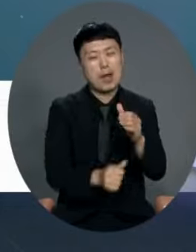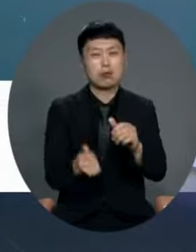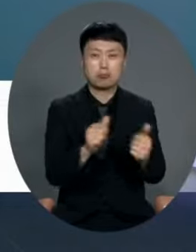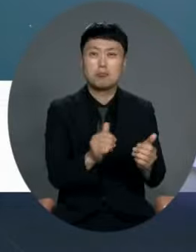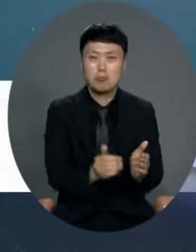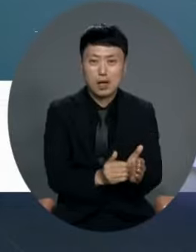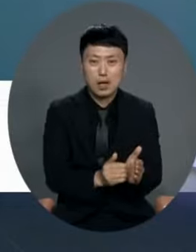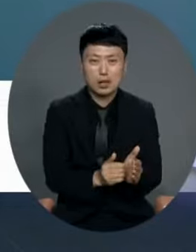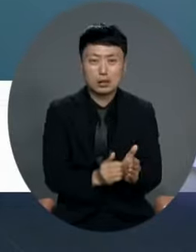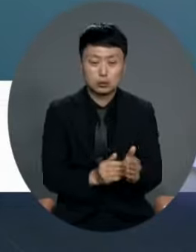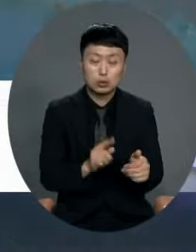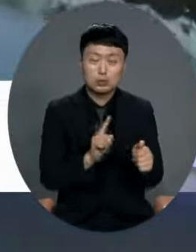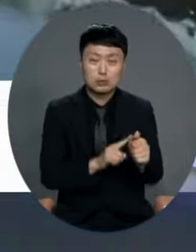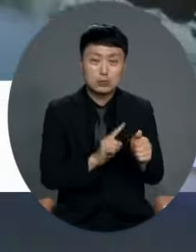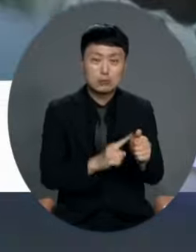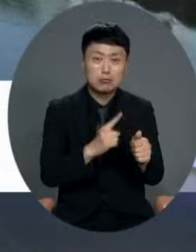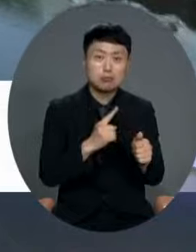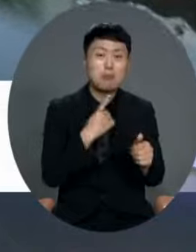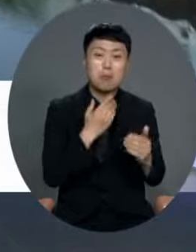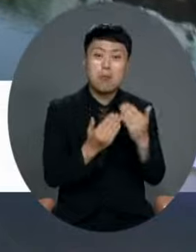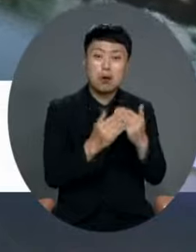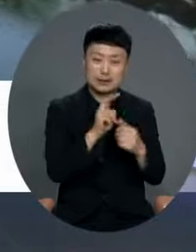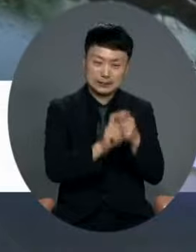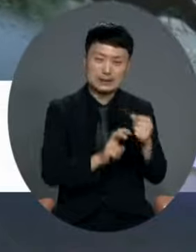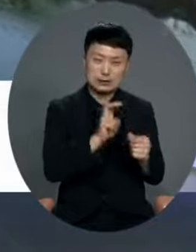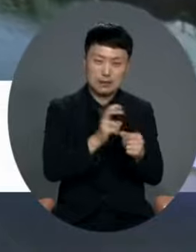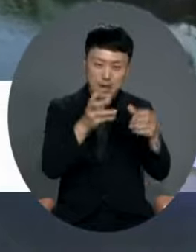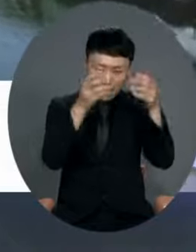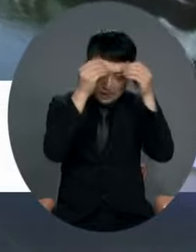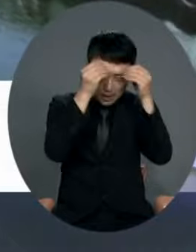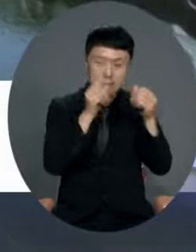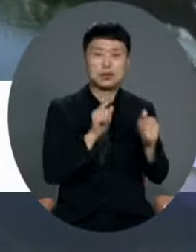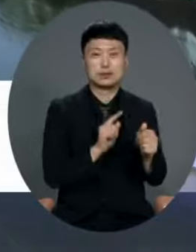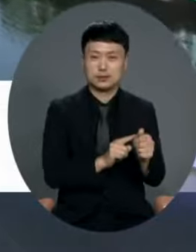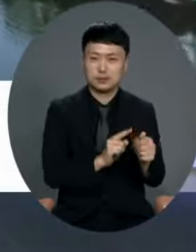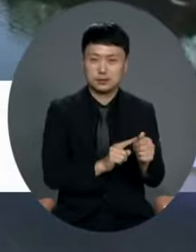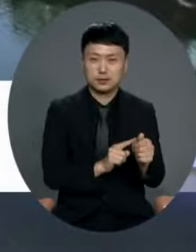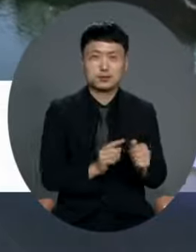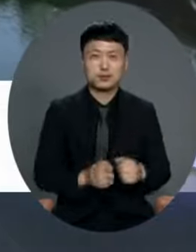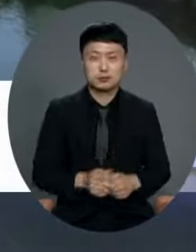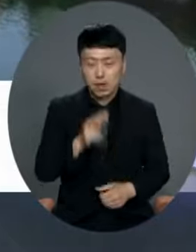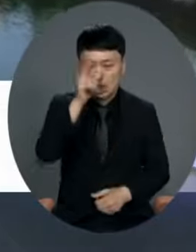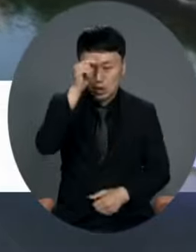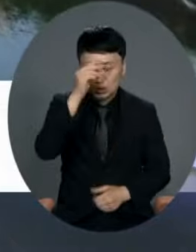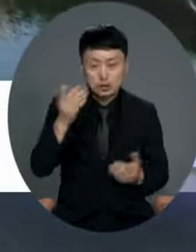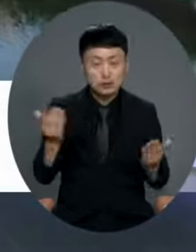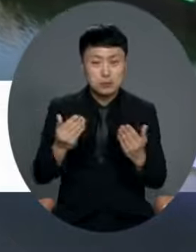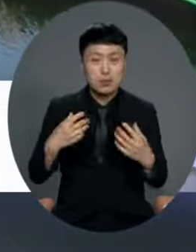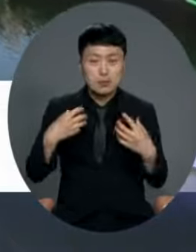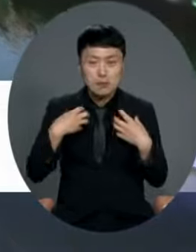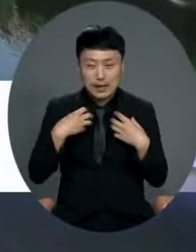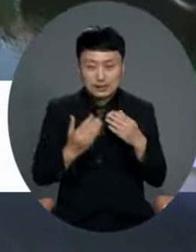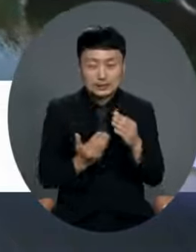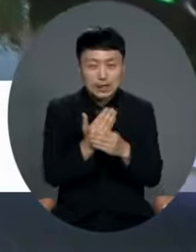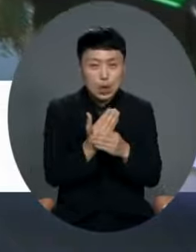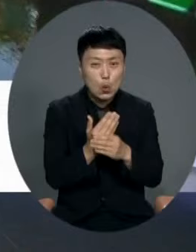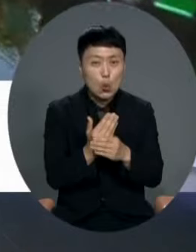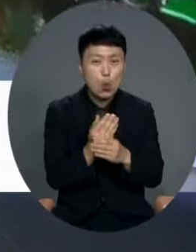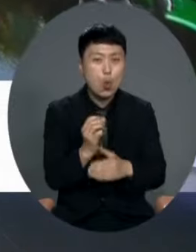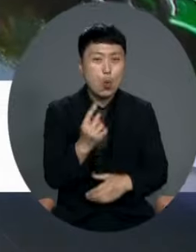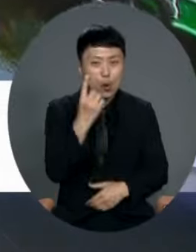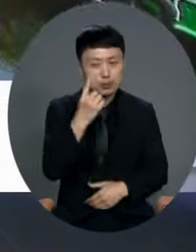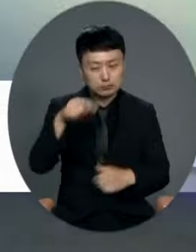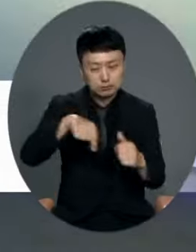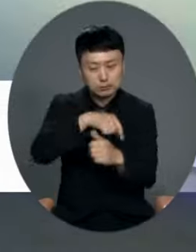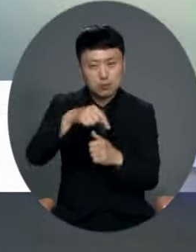잠수부 두 명 가운데 한 명은 경력이 20년 넘은 베테랑인 것으로 파악됐습니다 경찰과 노동 당국은 사고 이와 경의를 파악하고